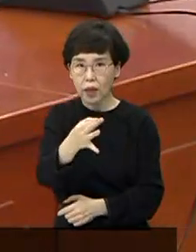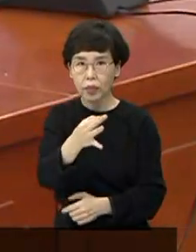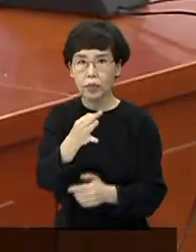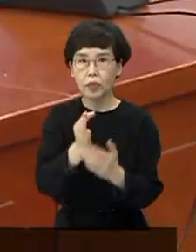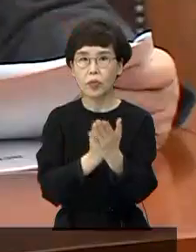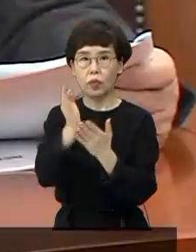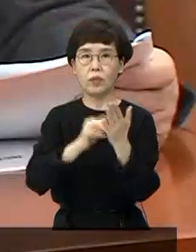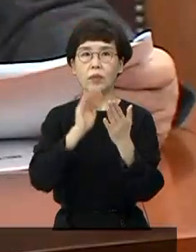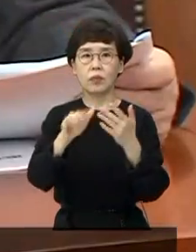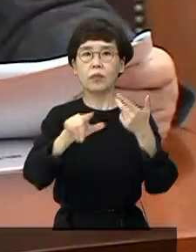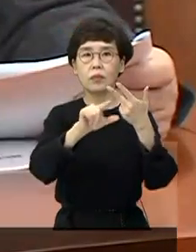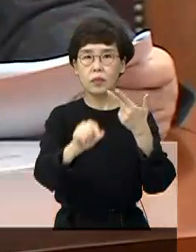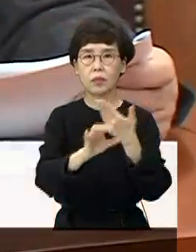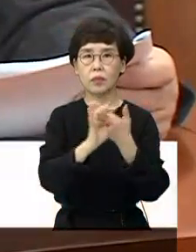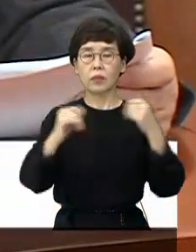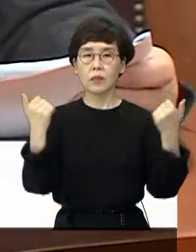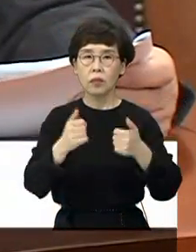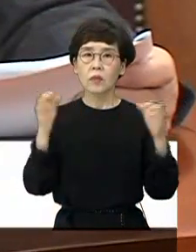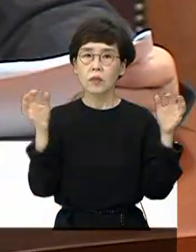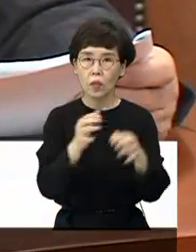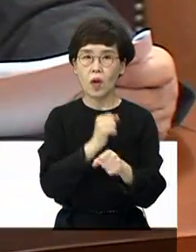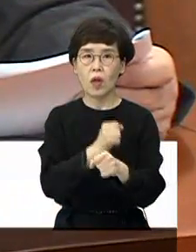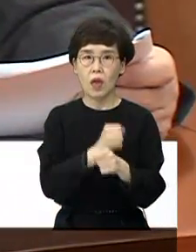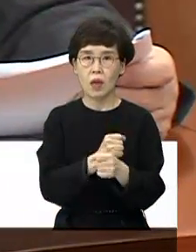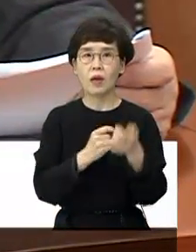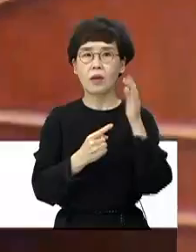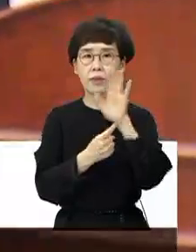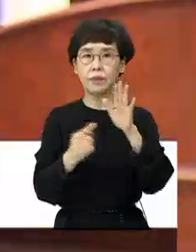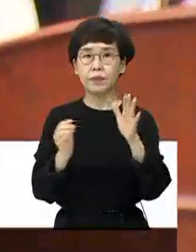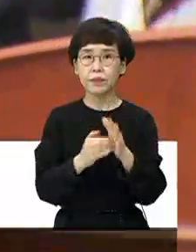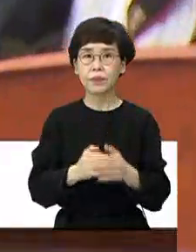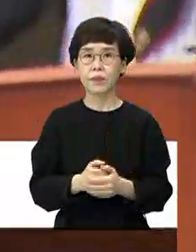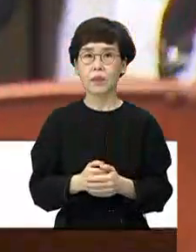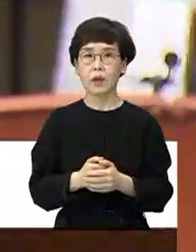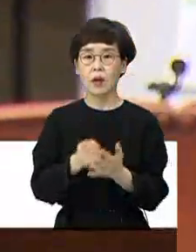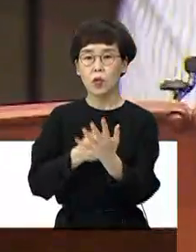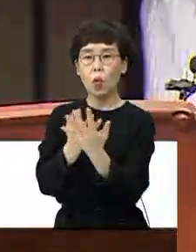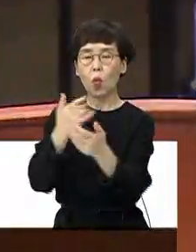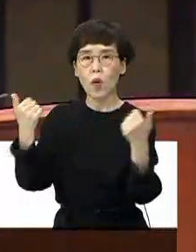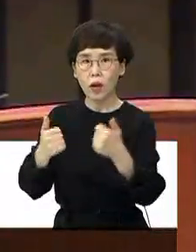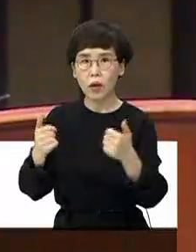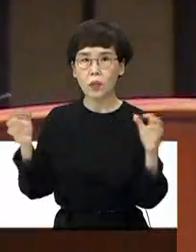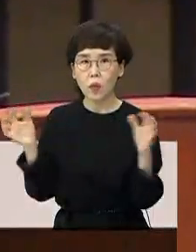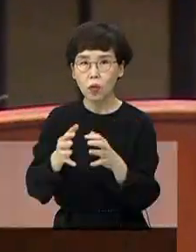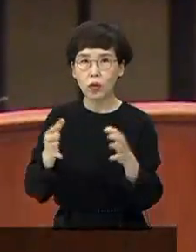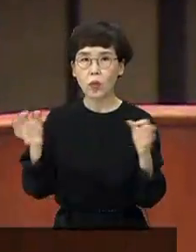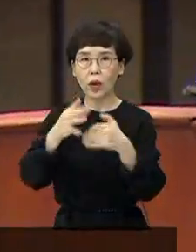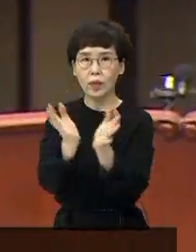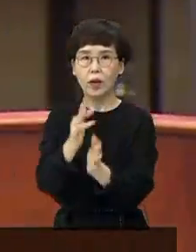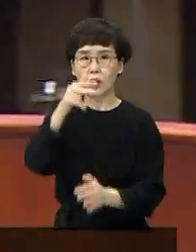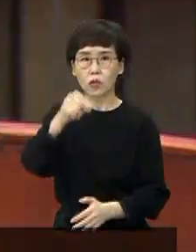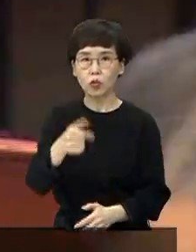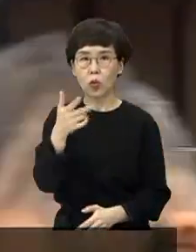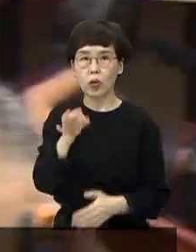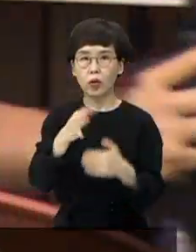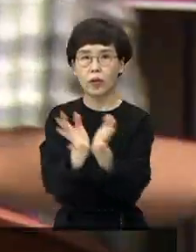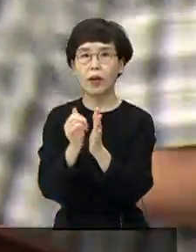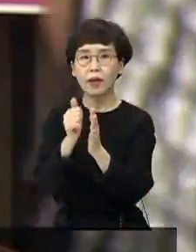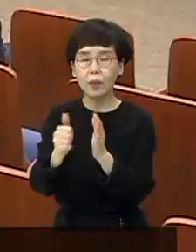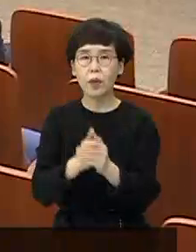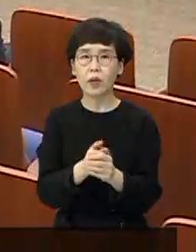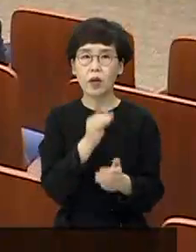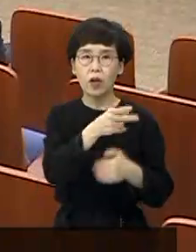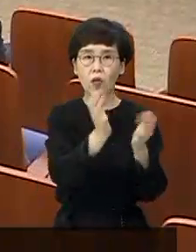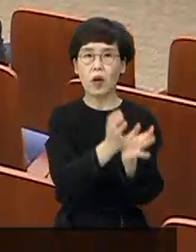직후 7월 임시국회를 소집하겠다고 밝혔습니다. 의원총회를 소집한 통합당 주호영 원내대표는 집권